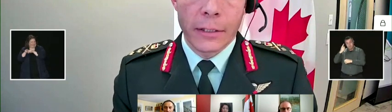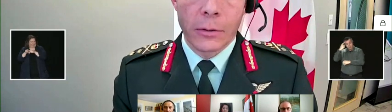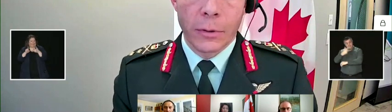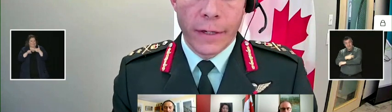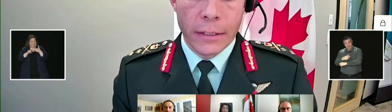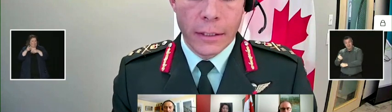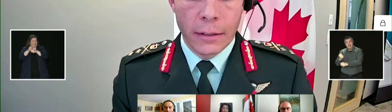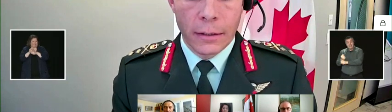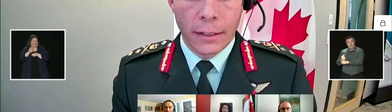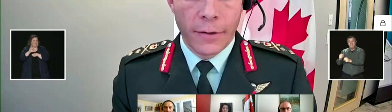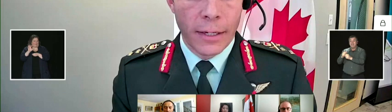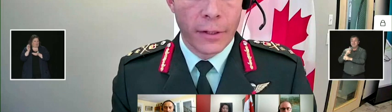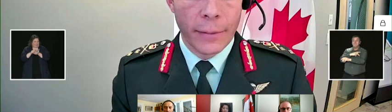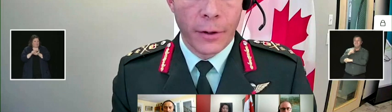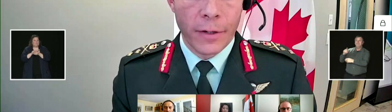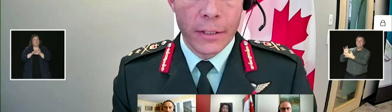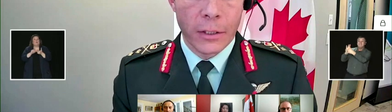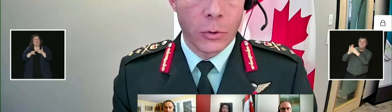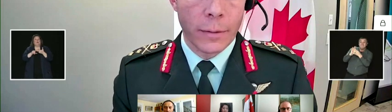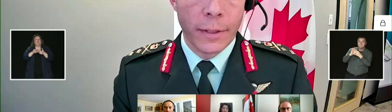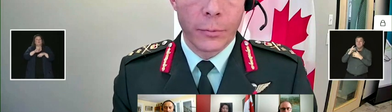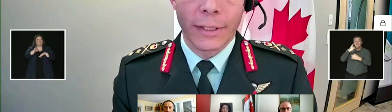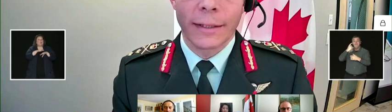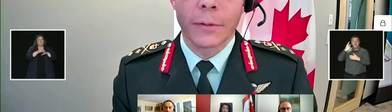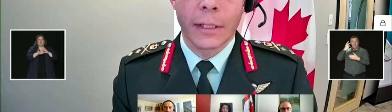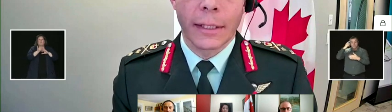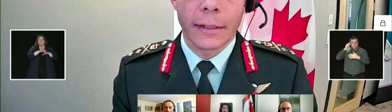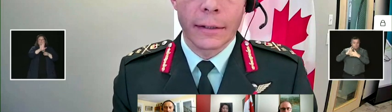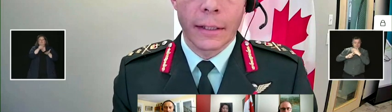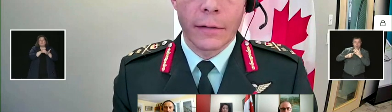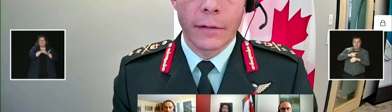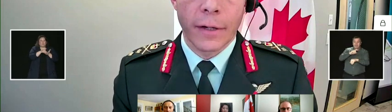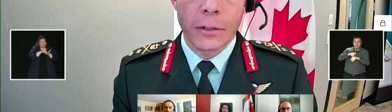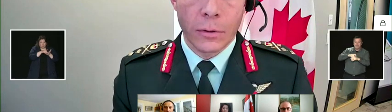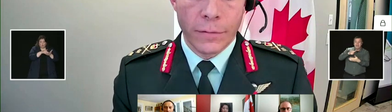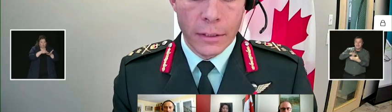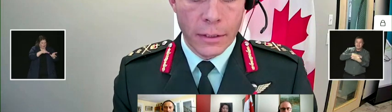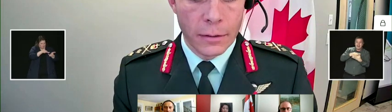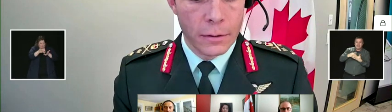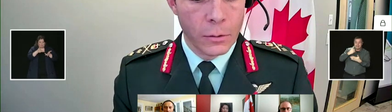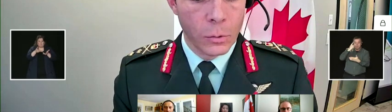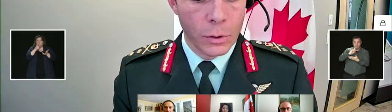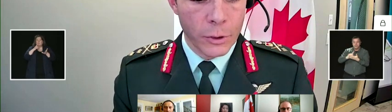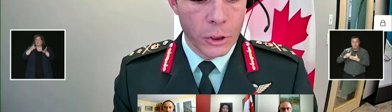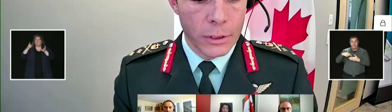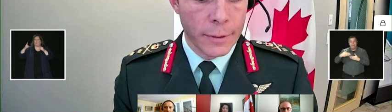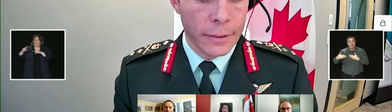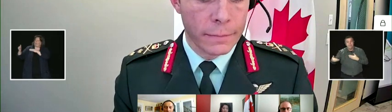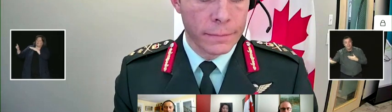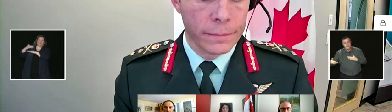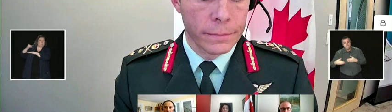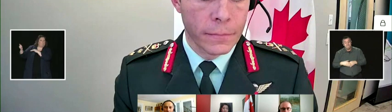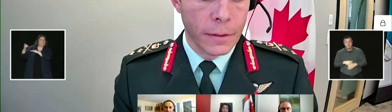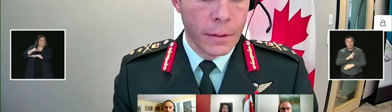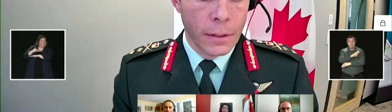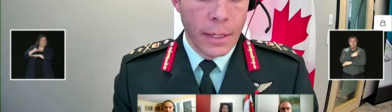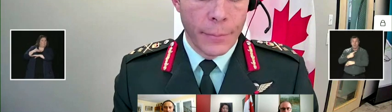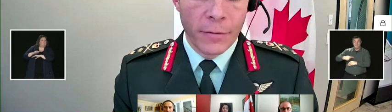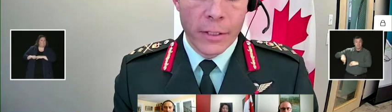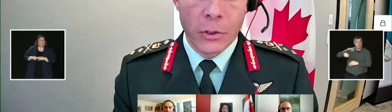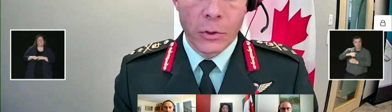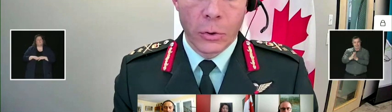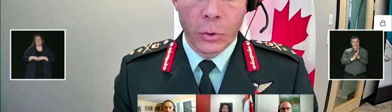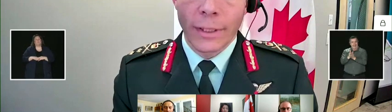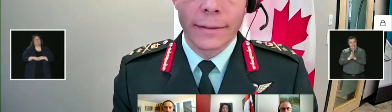des opérations pour les vaccins travaille avec les provinces actuellement pour déterminer le calendrier de livraison des vaccins au cours des prochaines semaines.